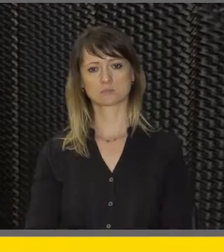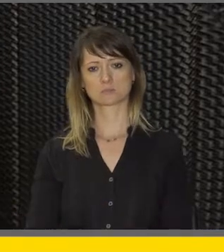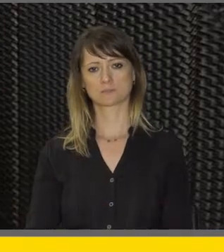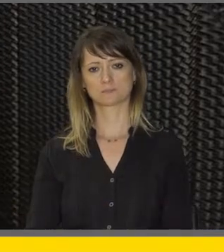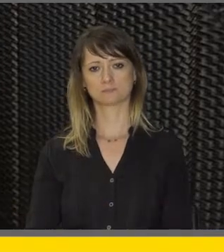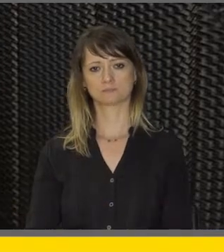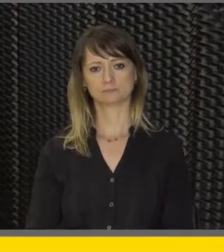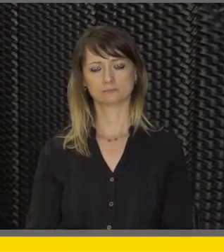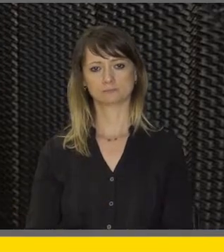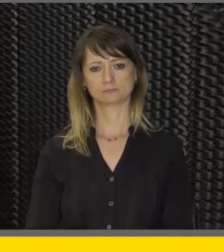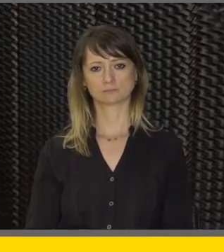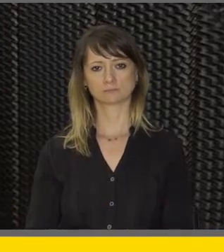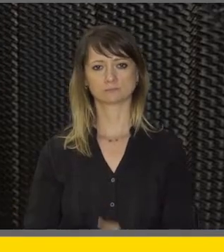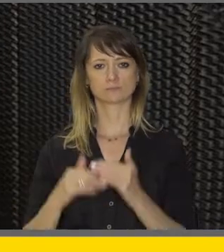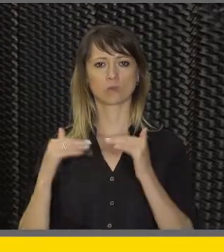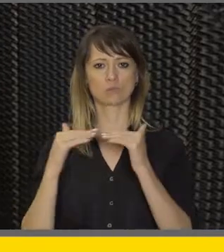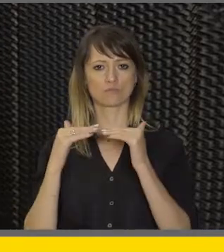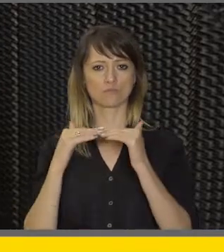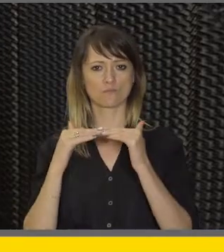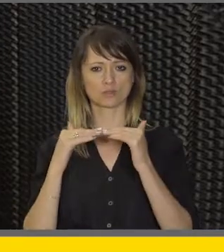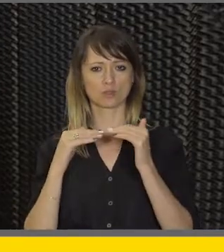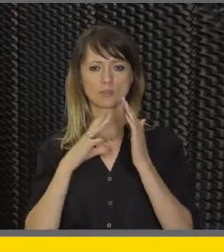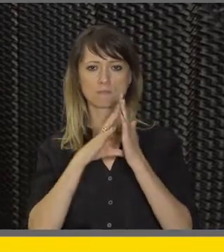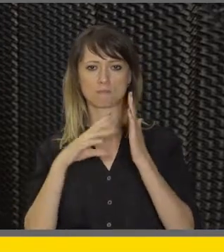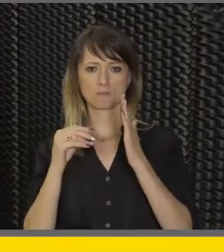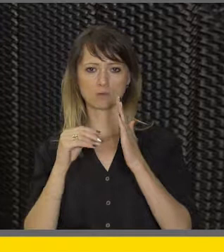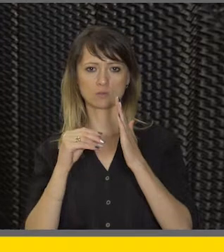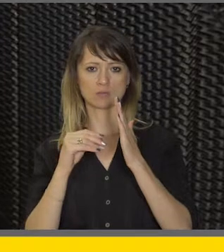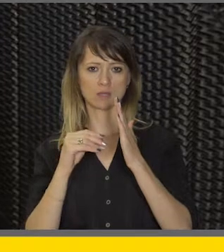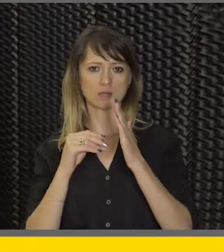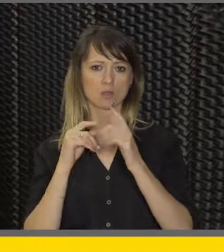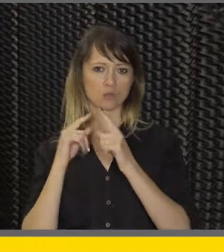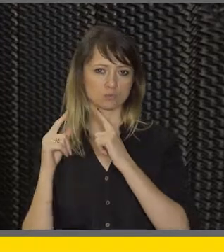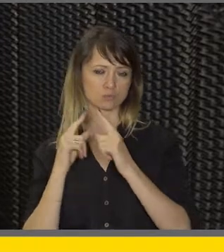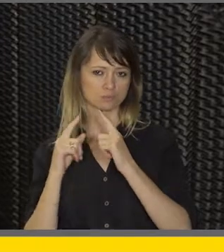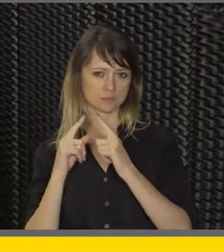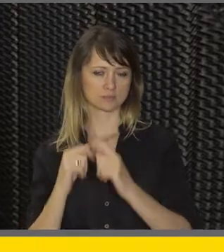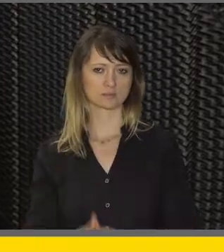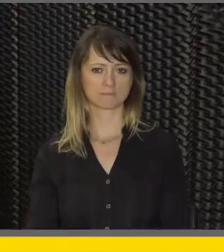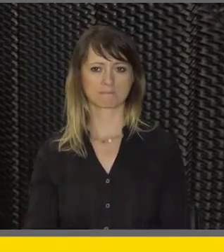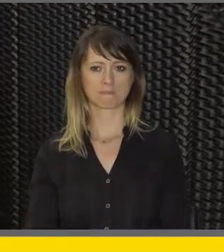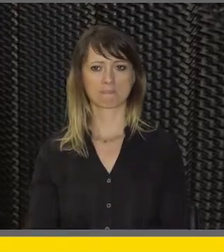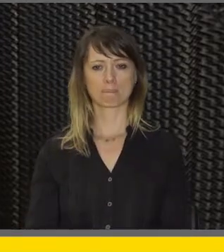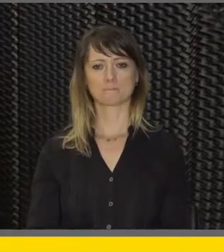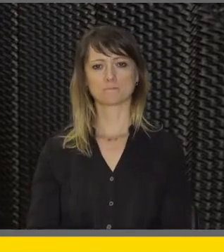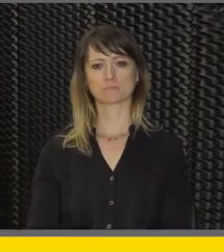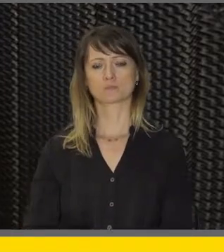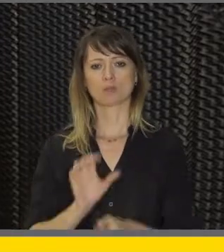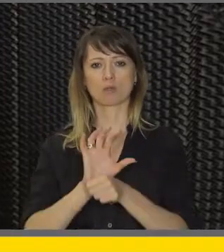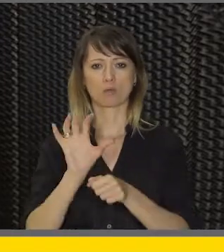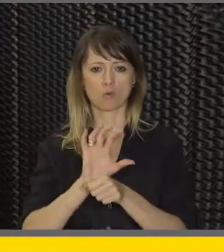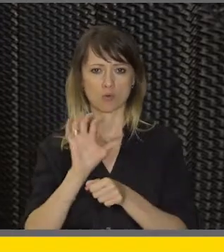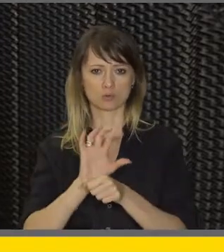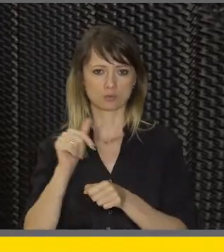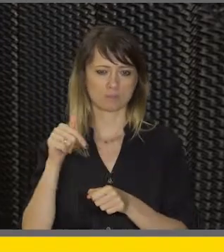powiedzieli, zrównoważony model konsumpcji i produkcji. No w dobie, kiedy na przykład mówi się o tym, że produkcja powinna oszczędnie korzystać